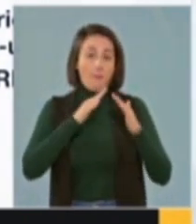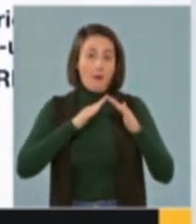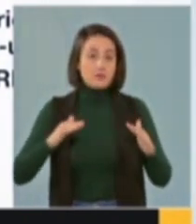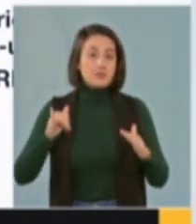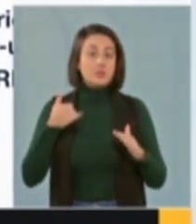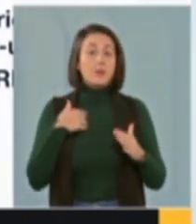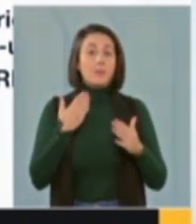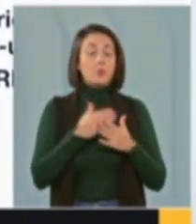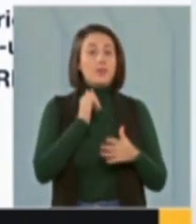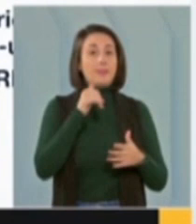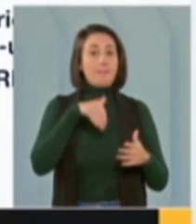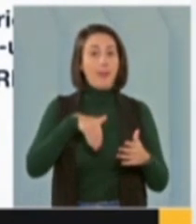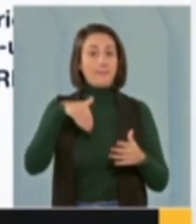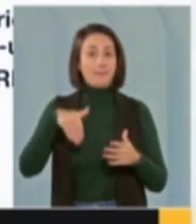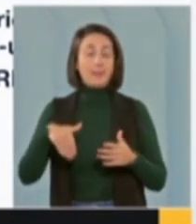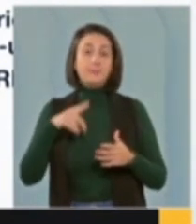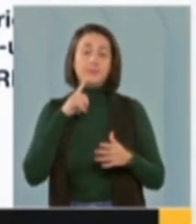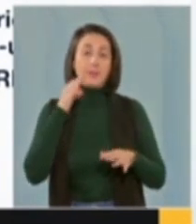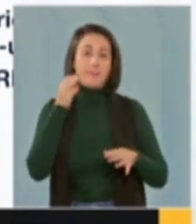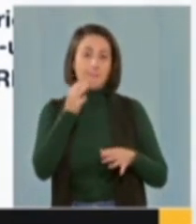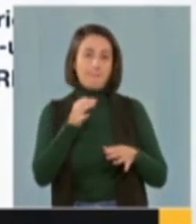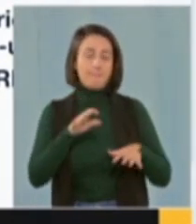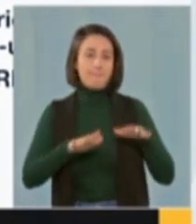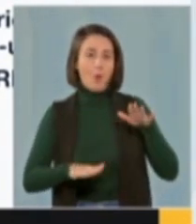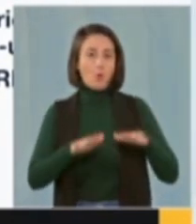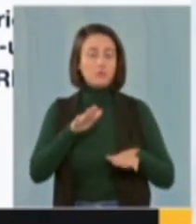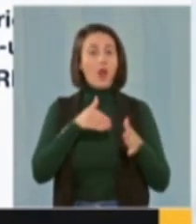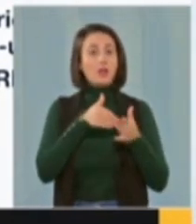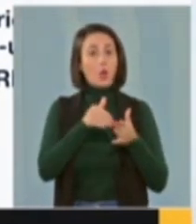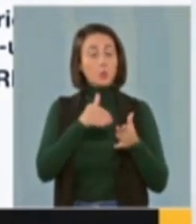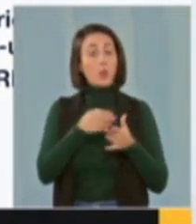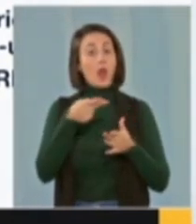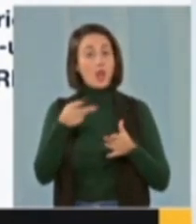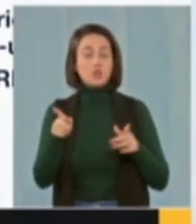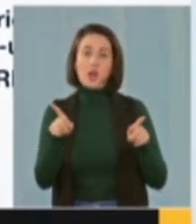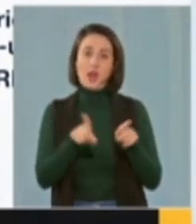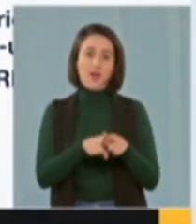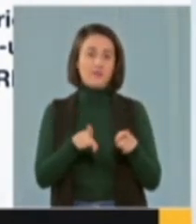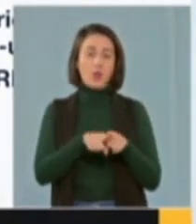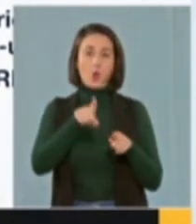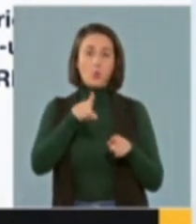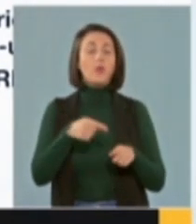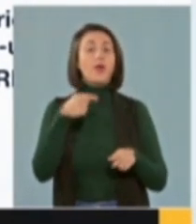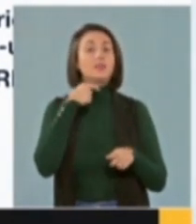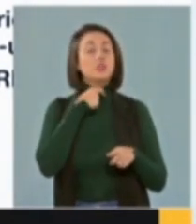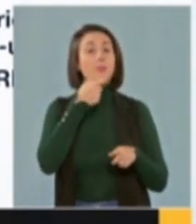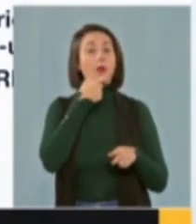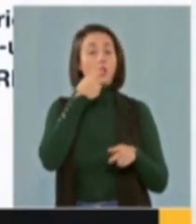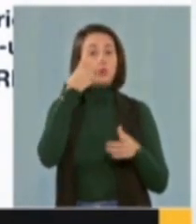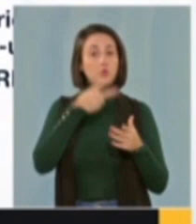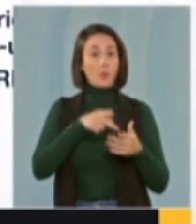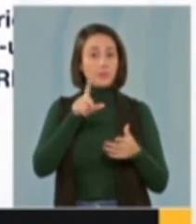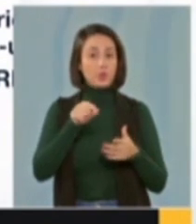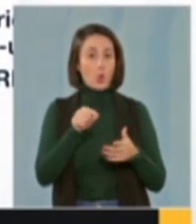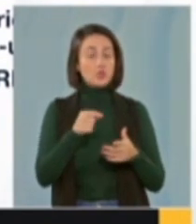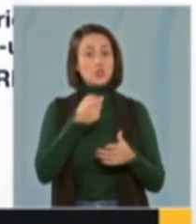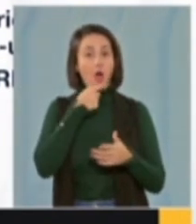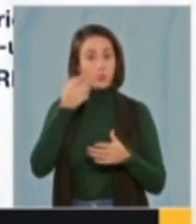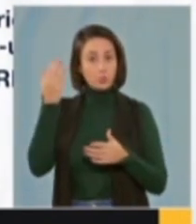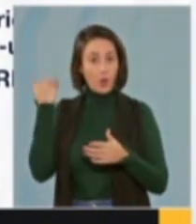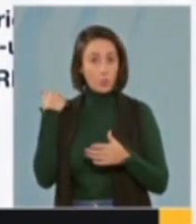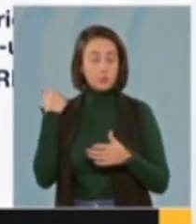casnici și pentru imnuri astfel încât ponderea cheltuielilor cu energia să fie similară cu luna decembrie a anului 2020